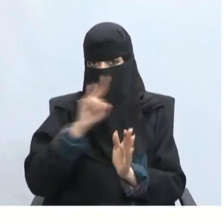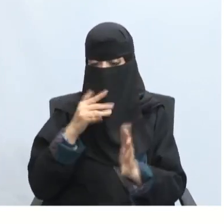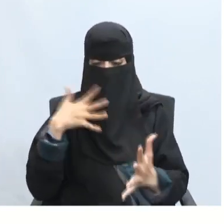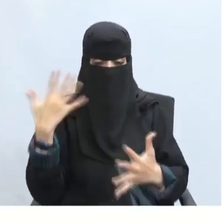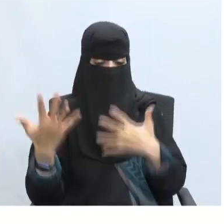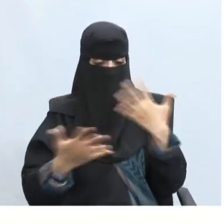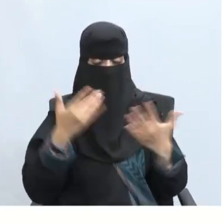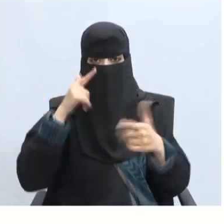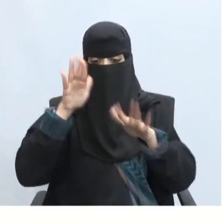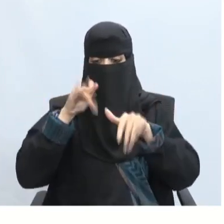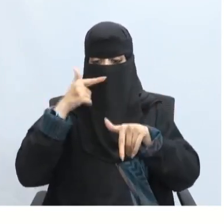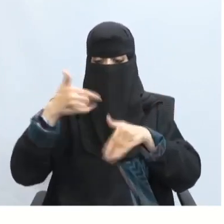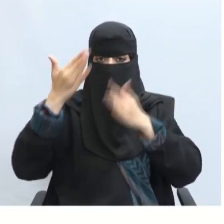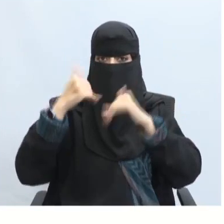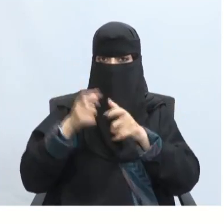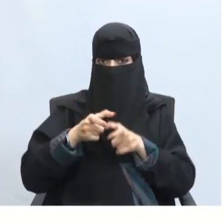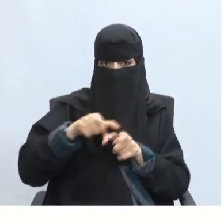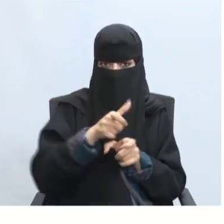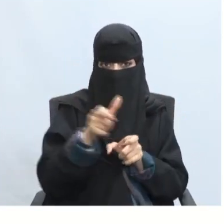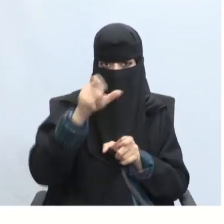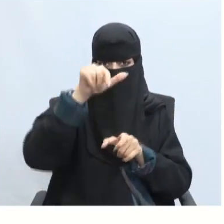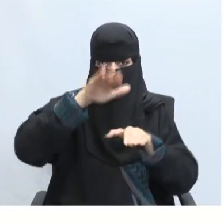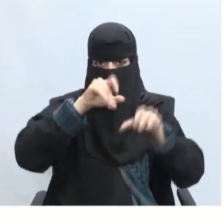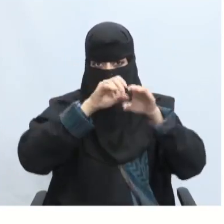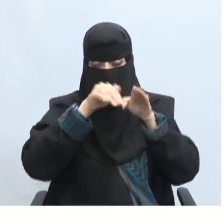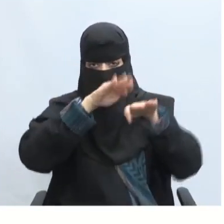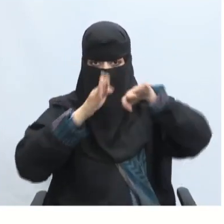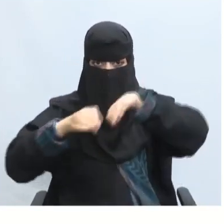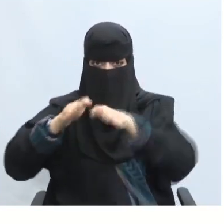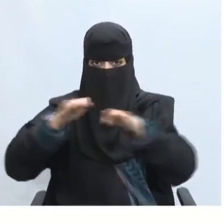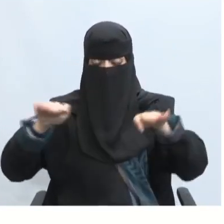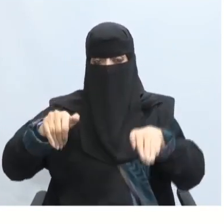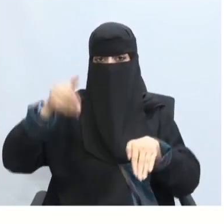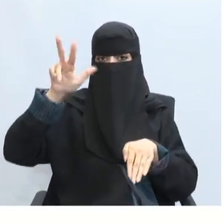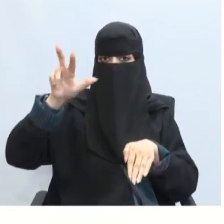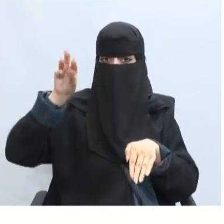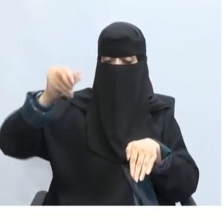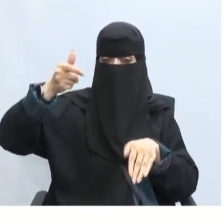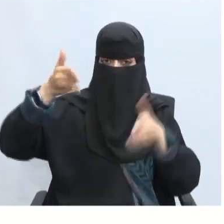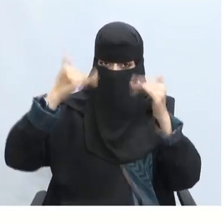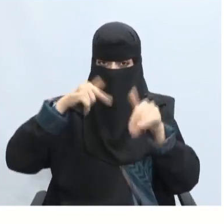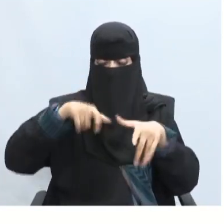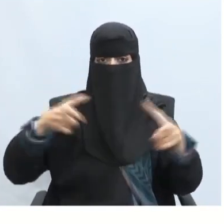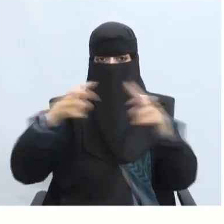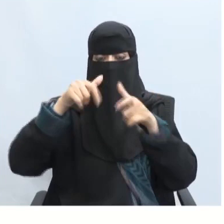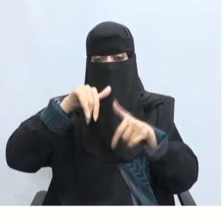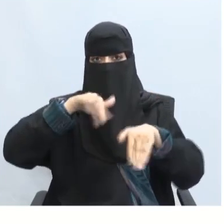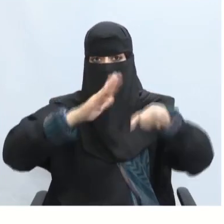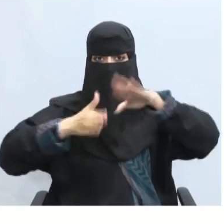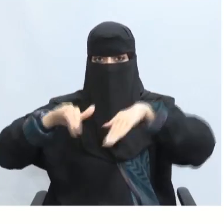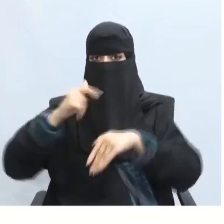غير عشوائي بعد ذلك تعرفنا على حزام المحيط الهادئ وبعد ذلك تعرفنا على حزام